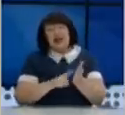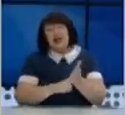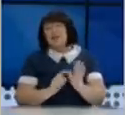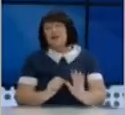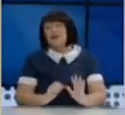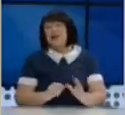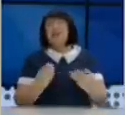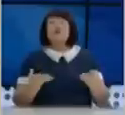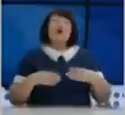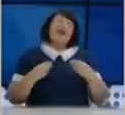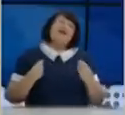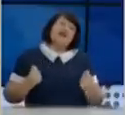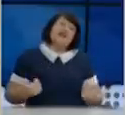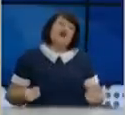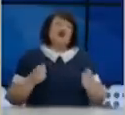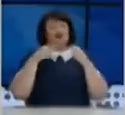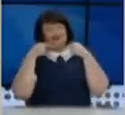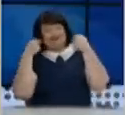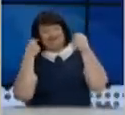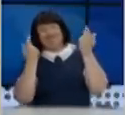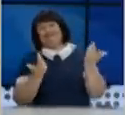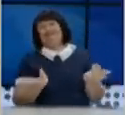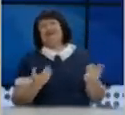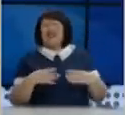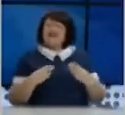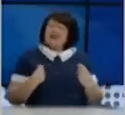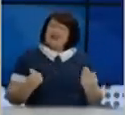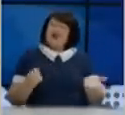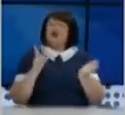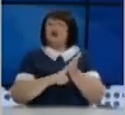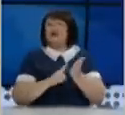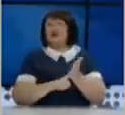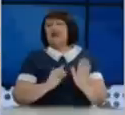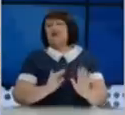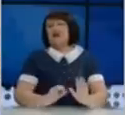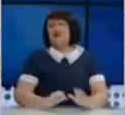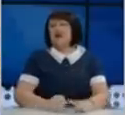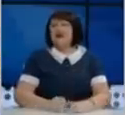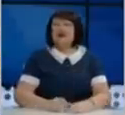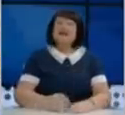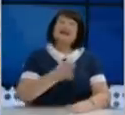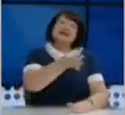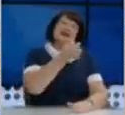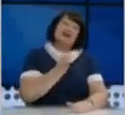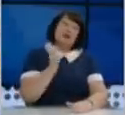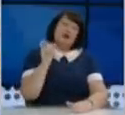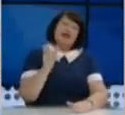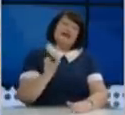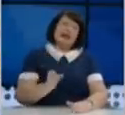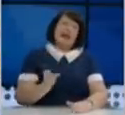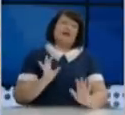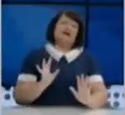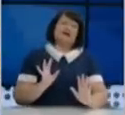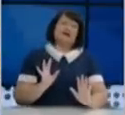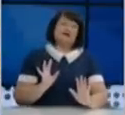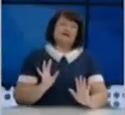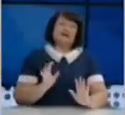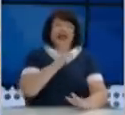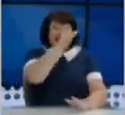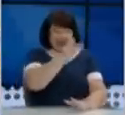πιο ευγενικός. Έπρεπε να ήσταν πιο ευγενικός στους χαρακτηρισμούς σας. Διότι είστε